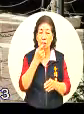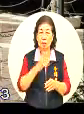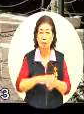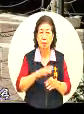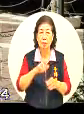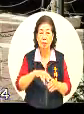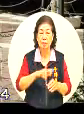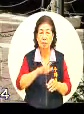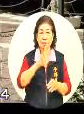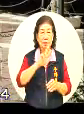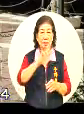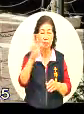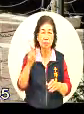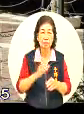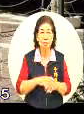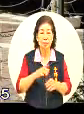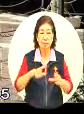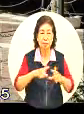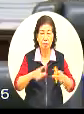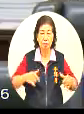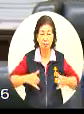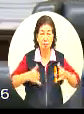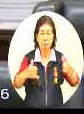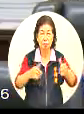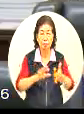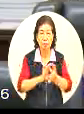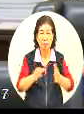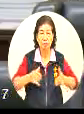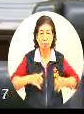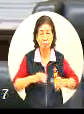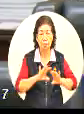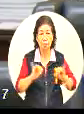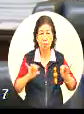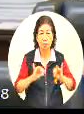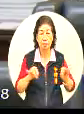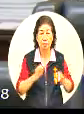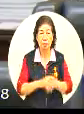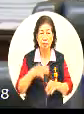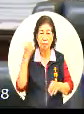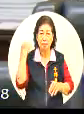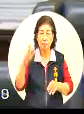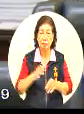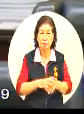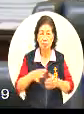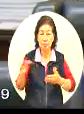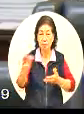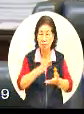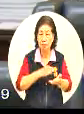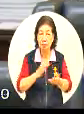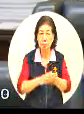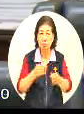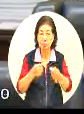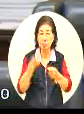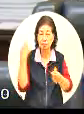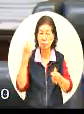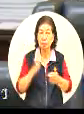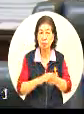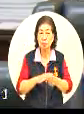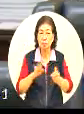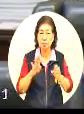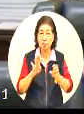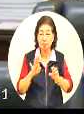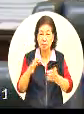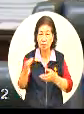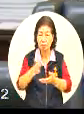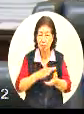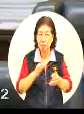供道路用地那新买主是去年刚买然后他买的时候也应该都